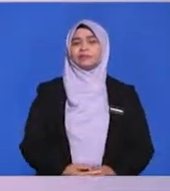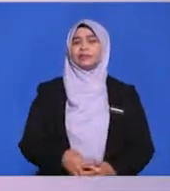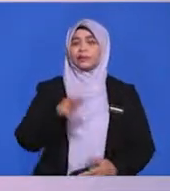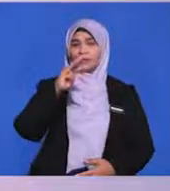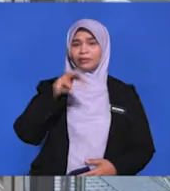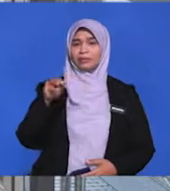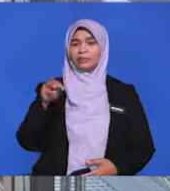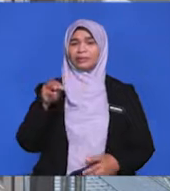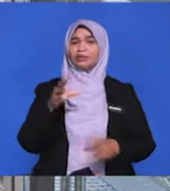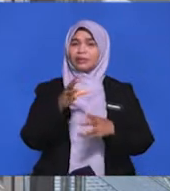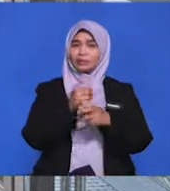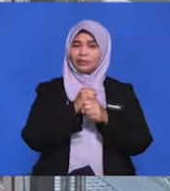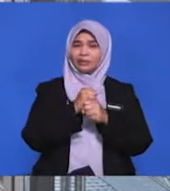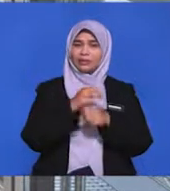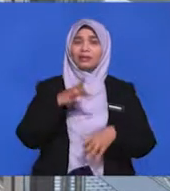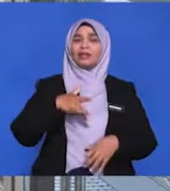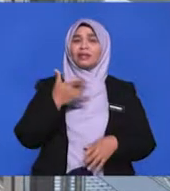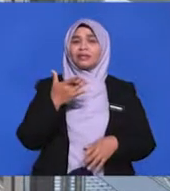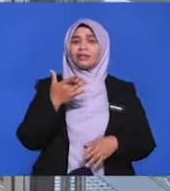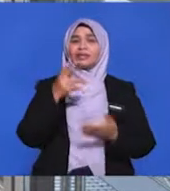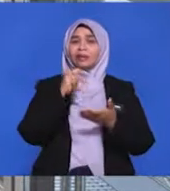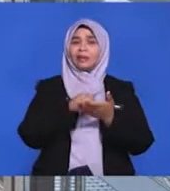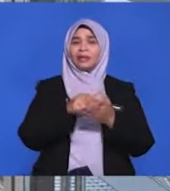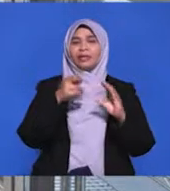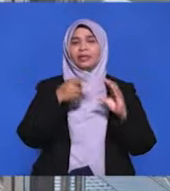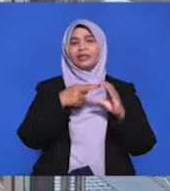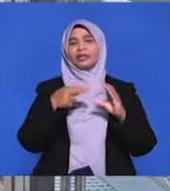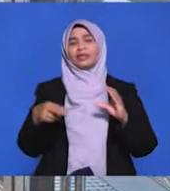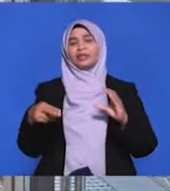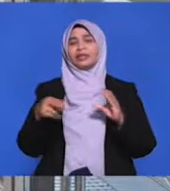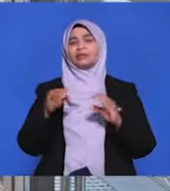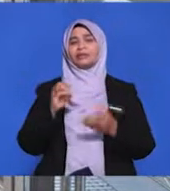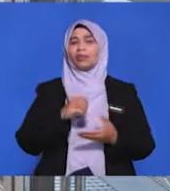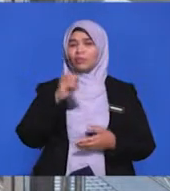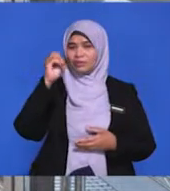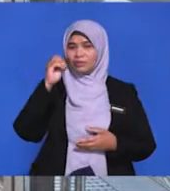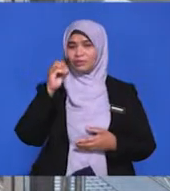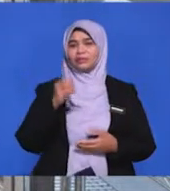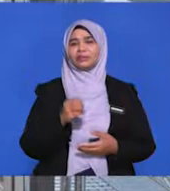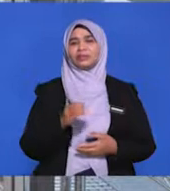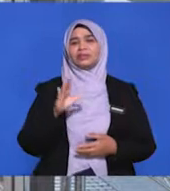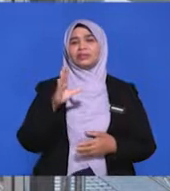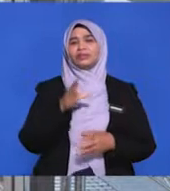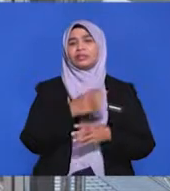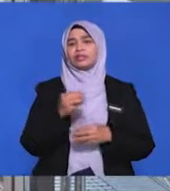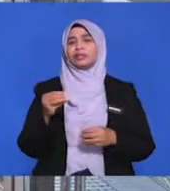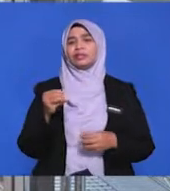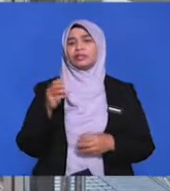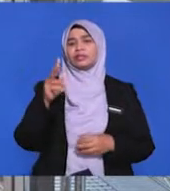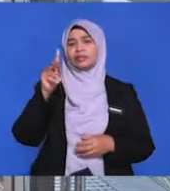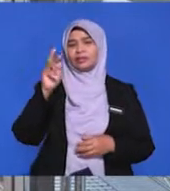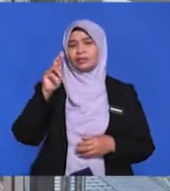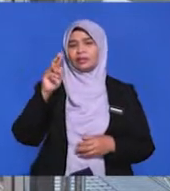murid-murid dapat tak merasa ini make soksi gen yang disebut dan gas karbondioksida yang